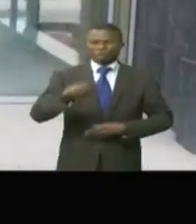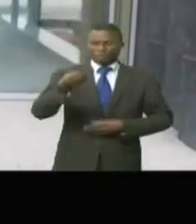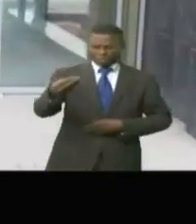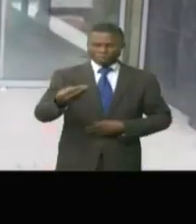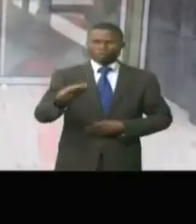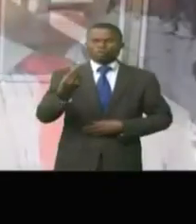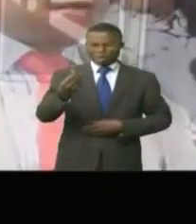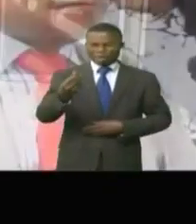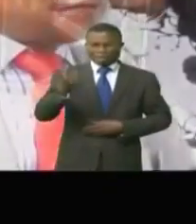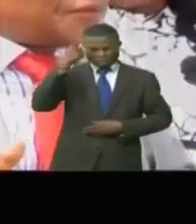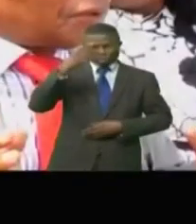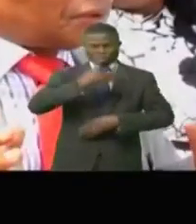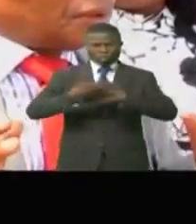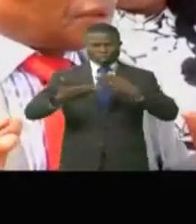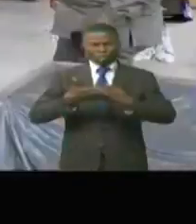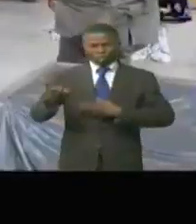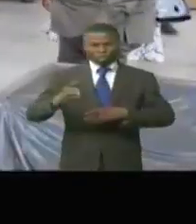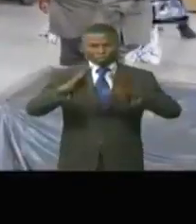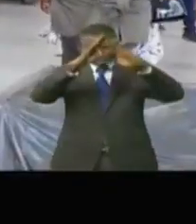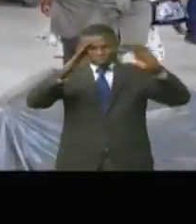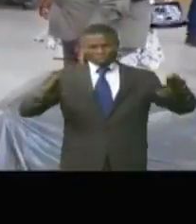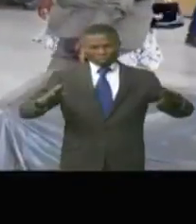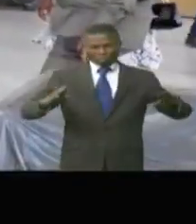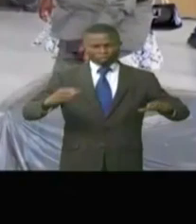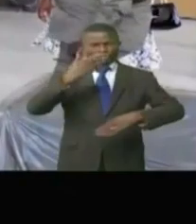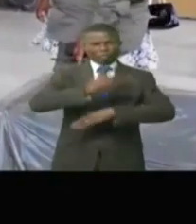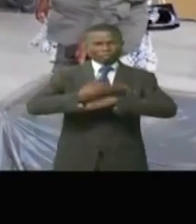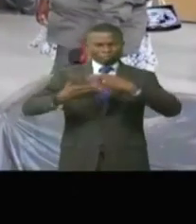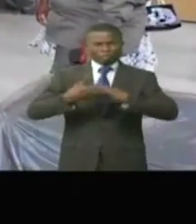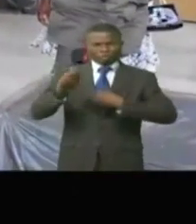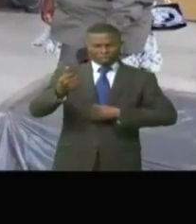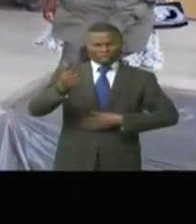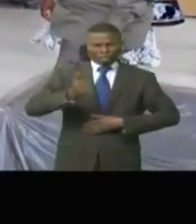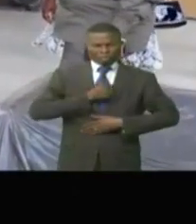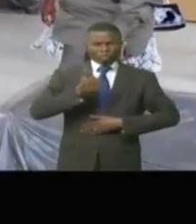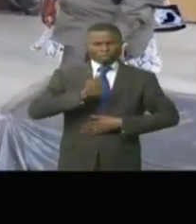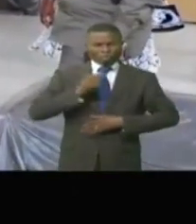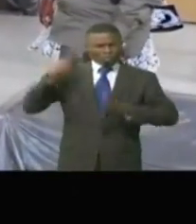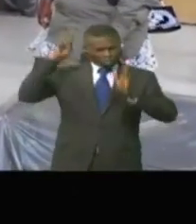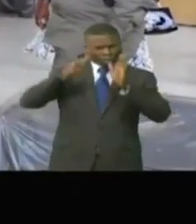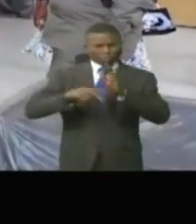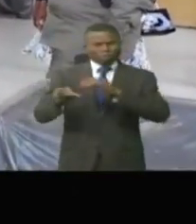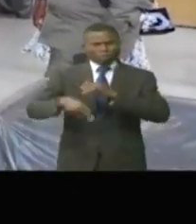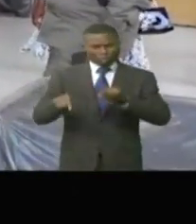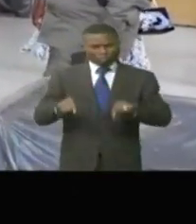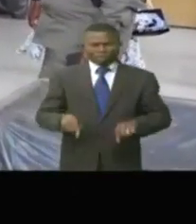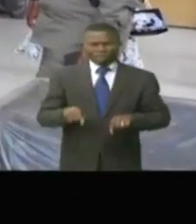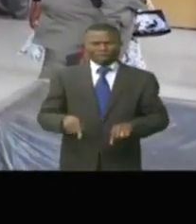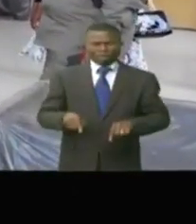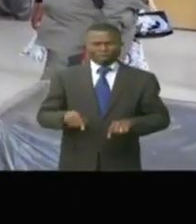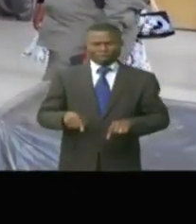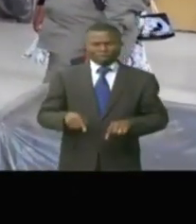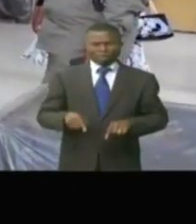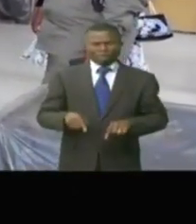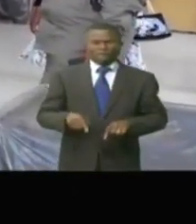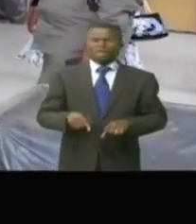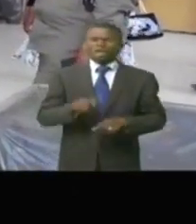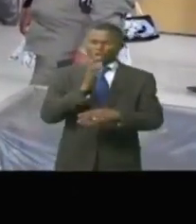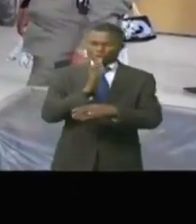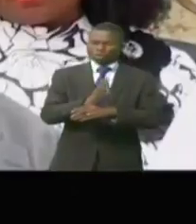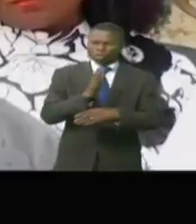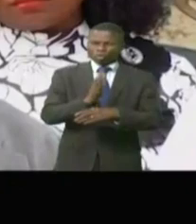millions. Les bâtiments construits sur fonds propres du gouvernement provincial est une leçon